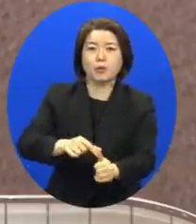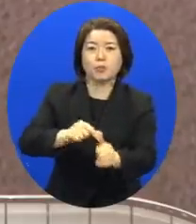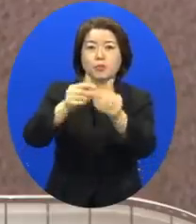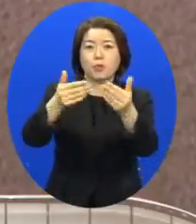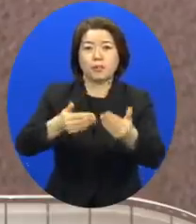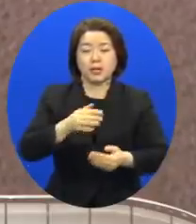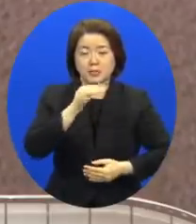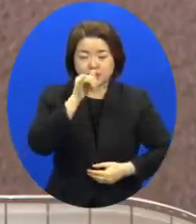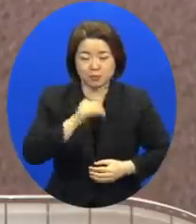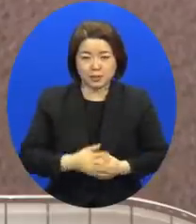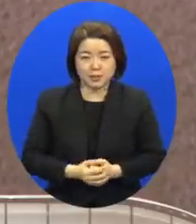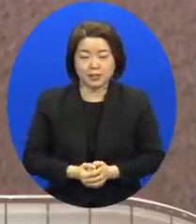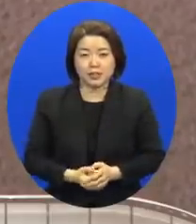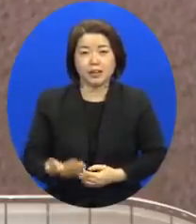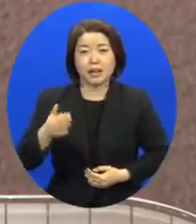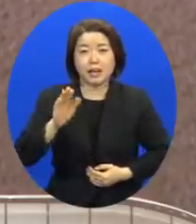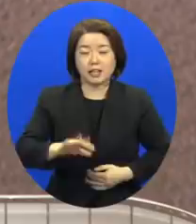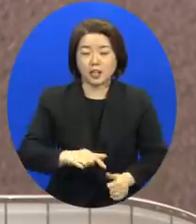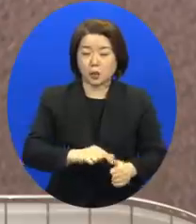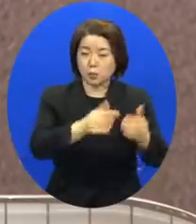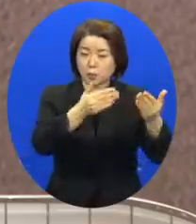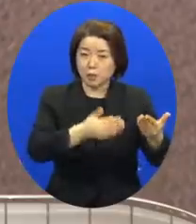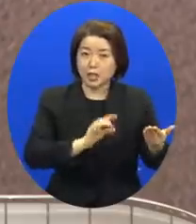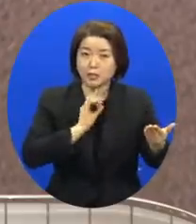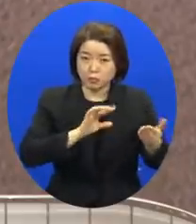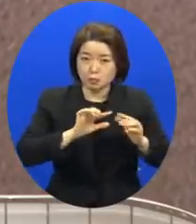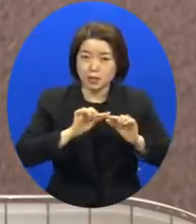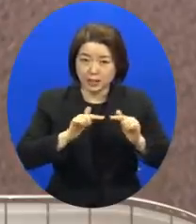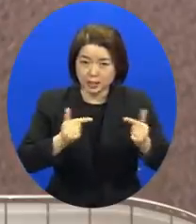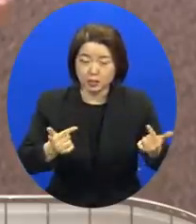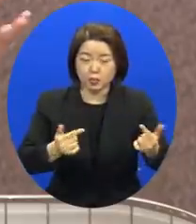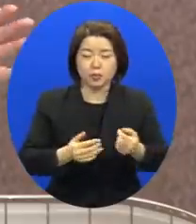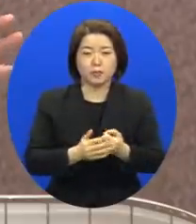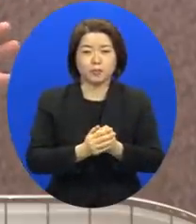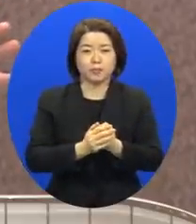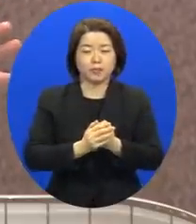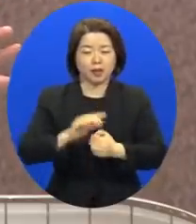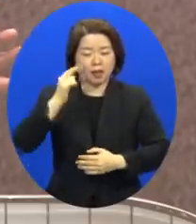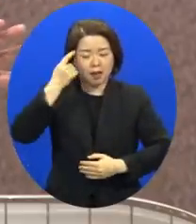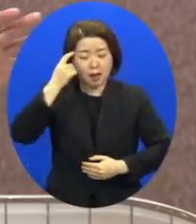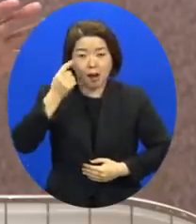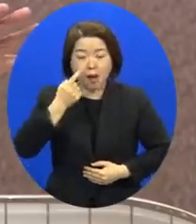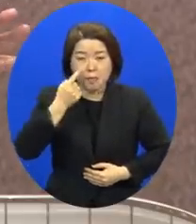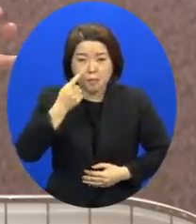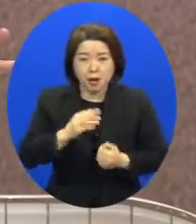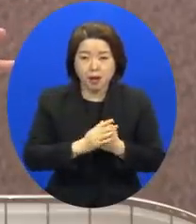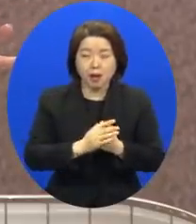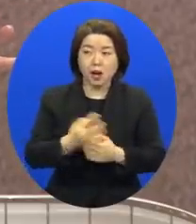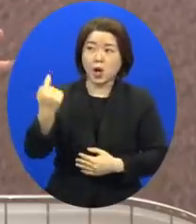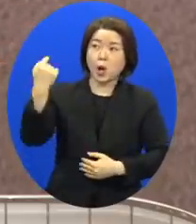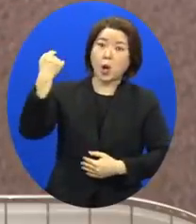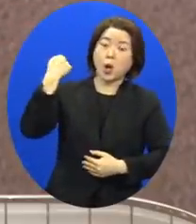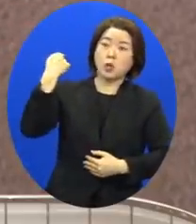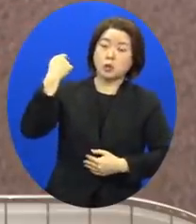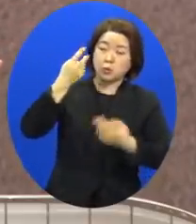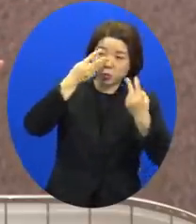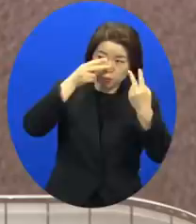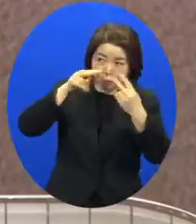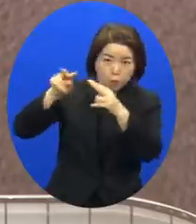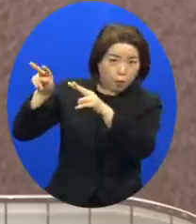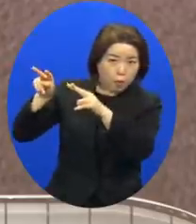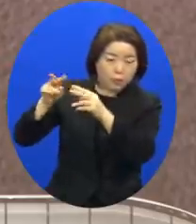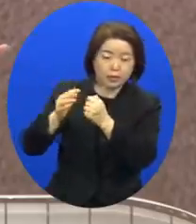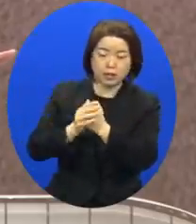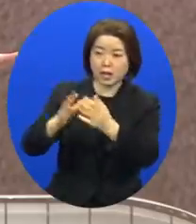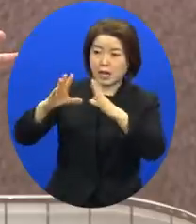그들은 구원을 받은 것만은 아니고 돌아보니까 뒤따라 들어선 애굽 군대가